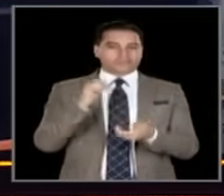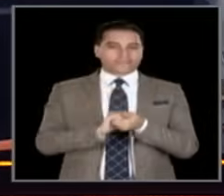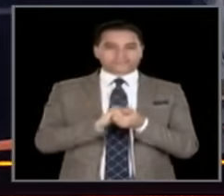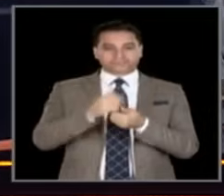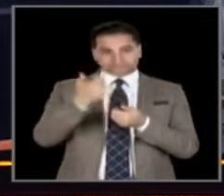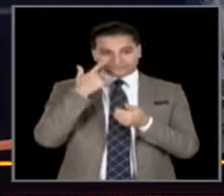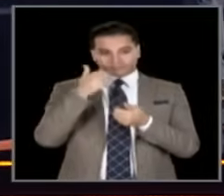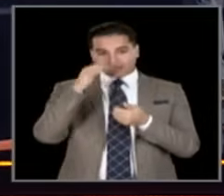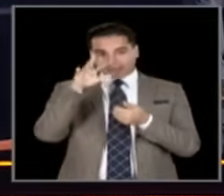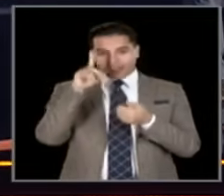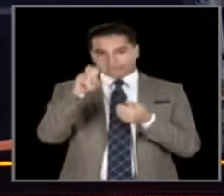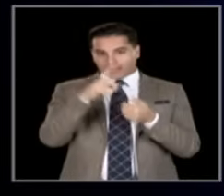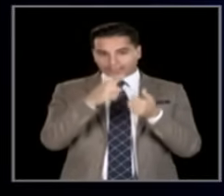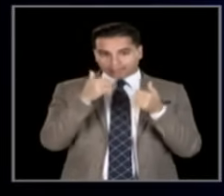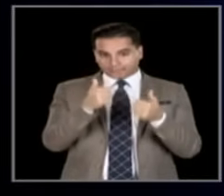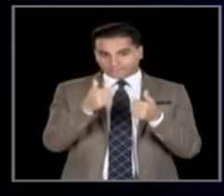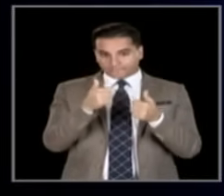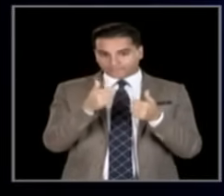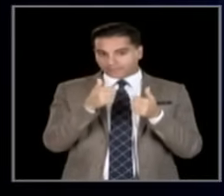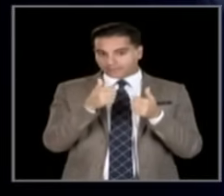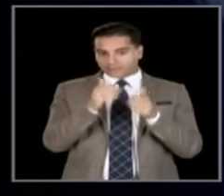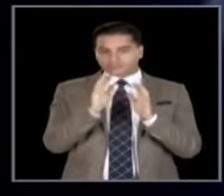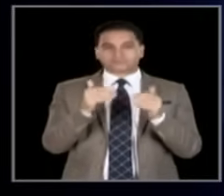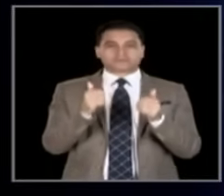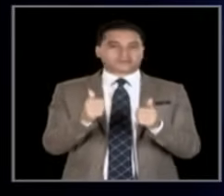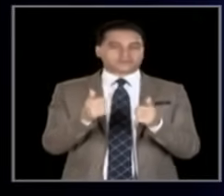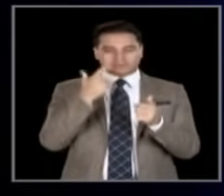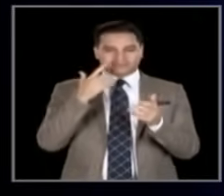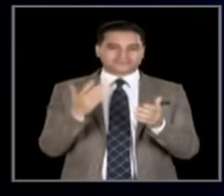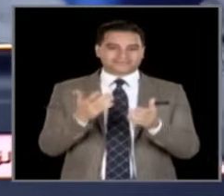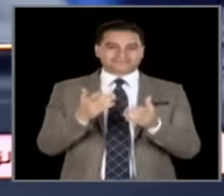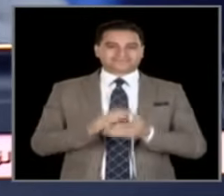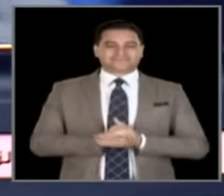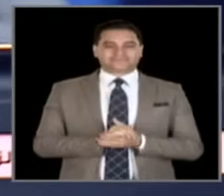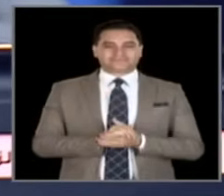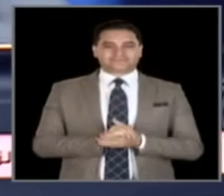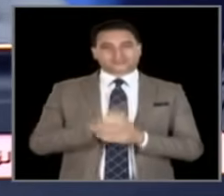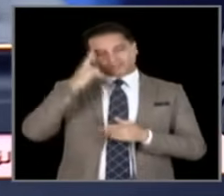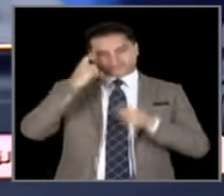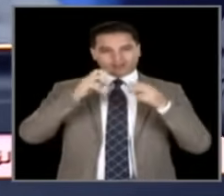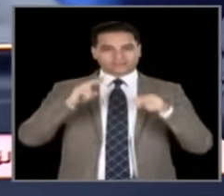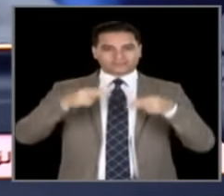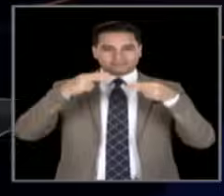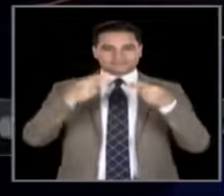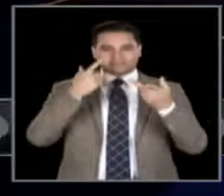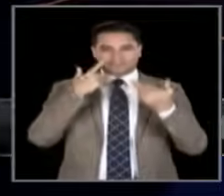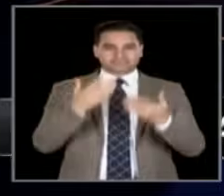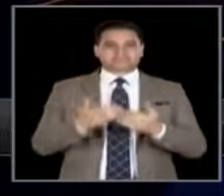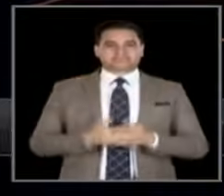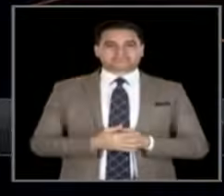نطمن على هبه تمام تحت الضغط